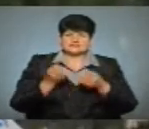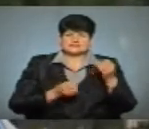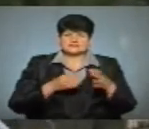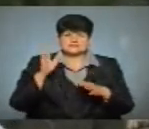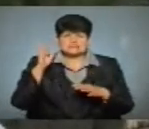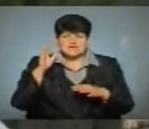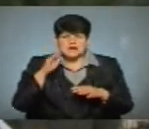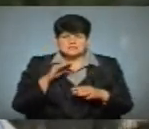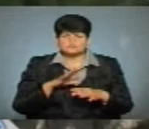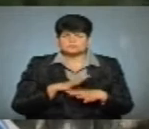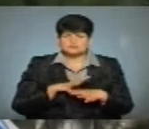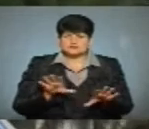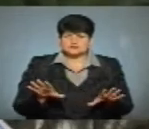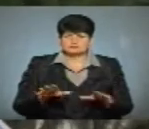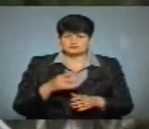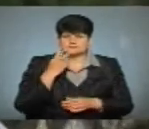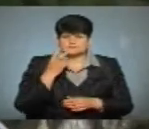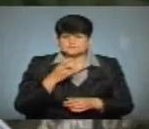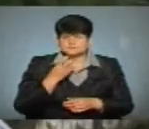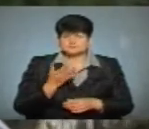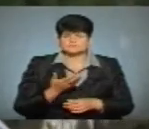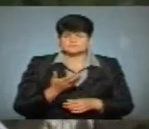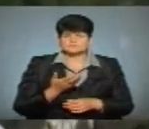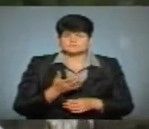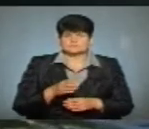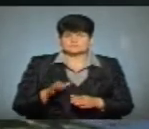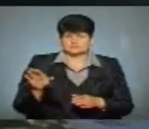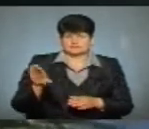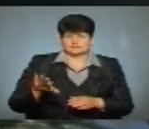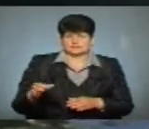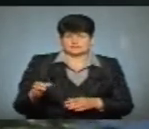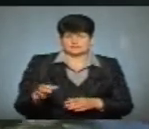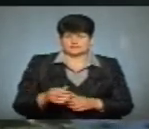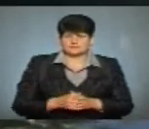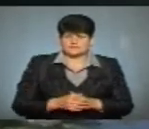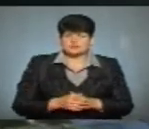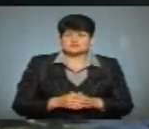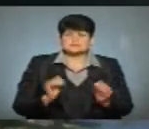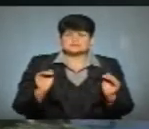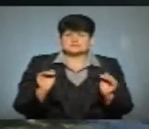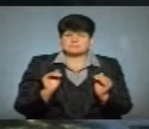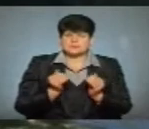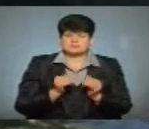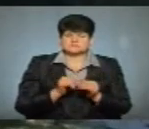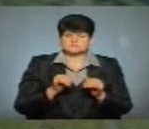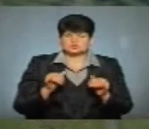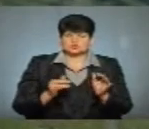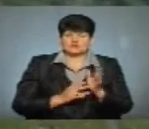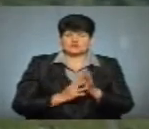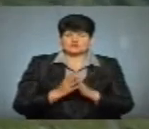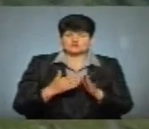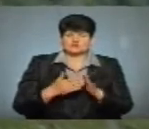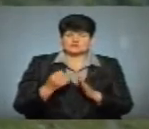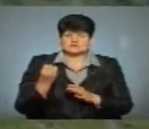і неприємного запаху на набережній. Щоб зменшити цвітіння водоростей на водоймі, до 13